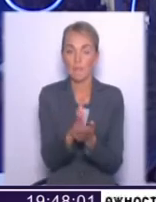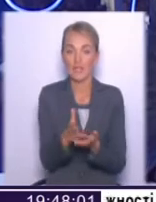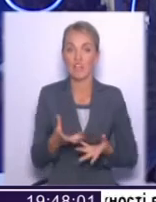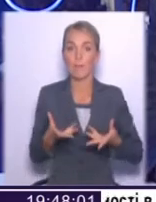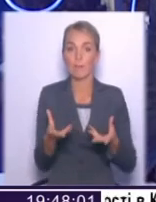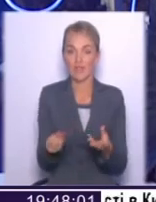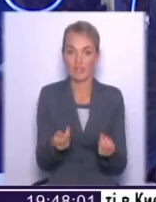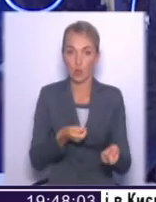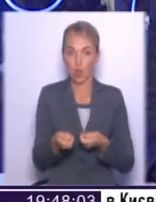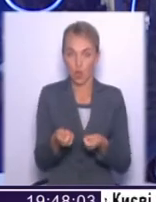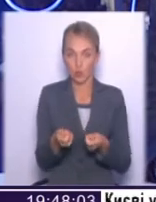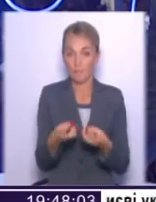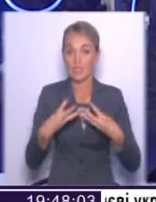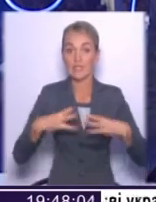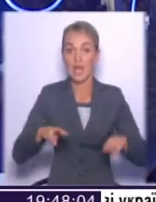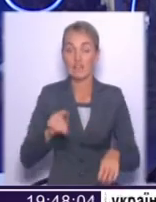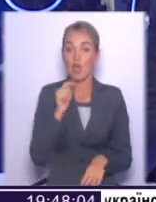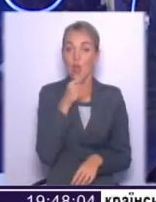тобто Міністерства економіки, так і